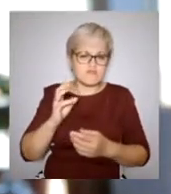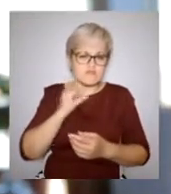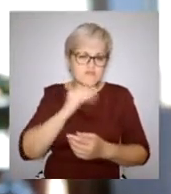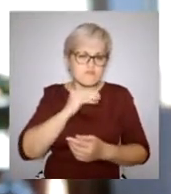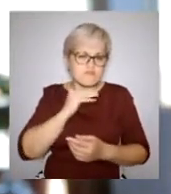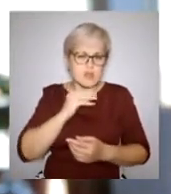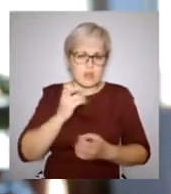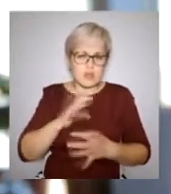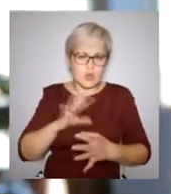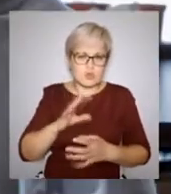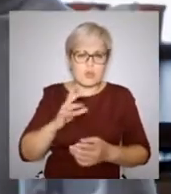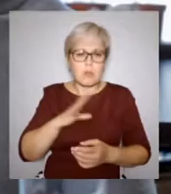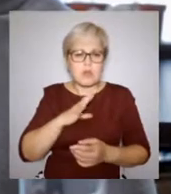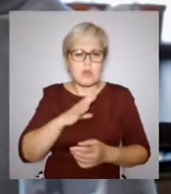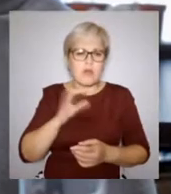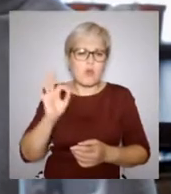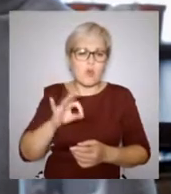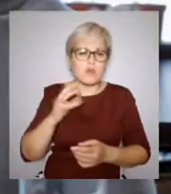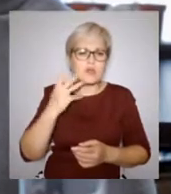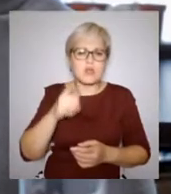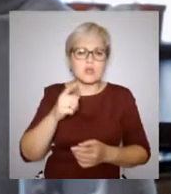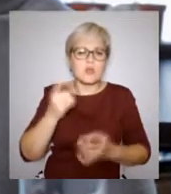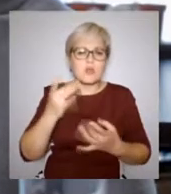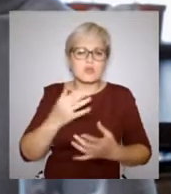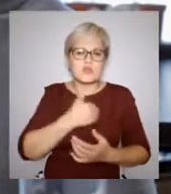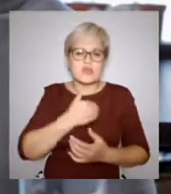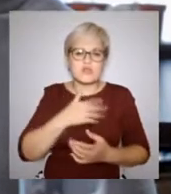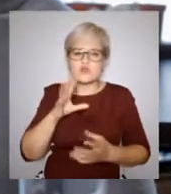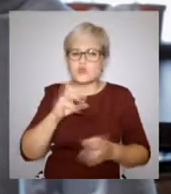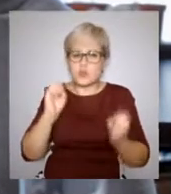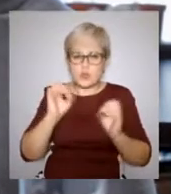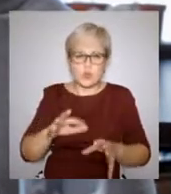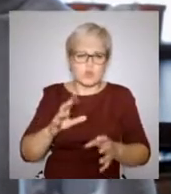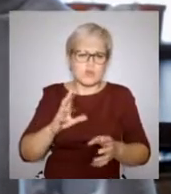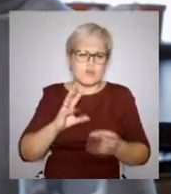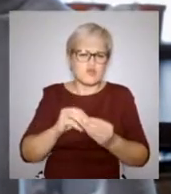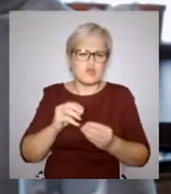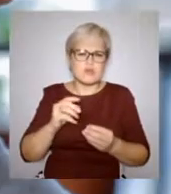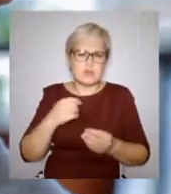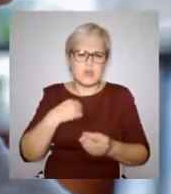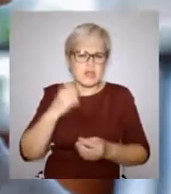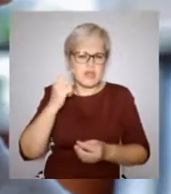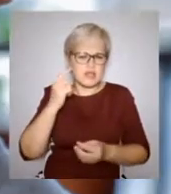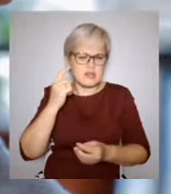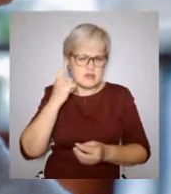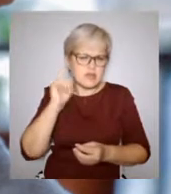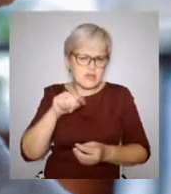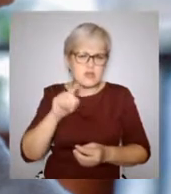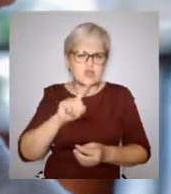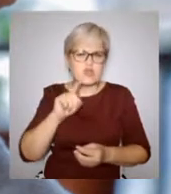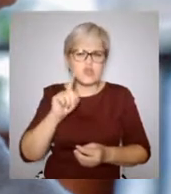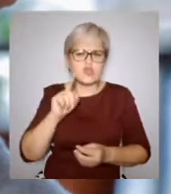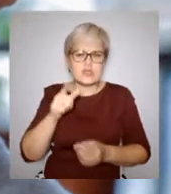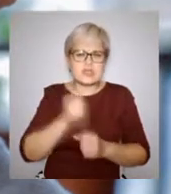просто был в момент когда тебе просто хотелось все бросить и насколько мне известно даже сделал какое то объявление